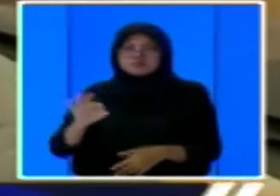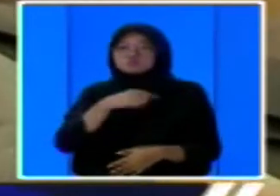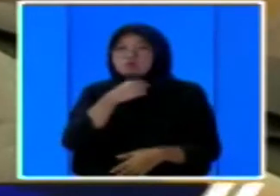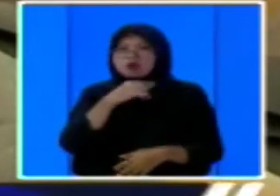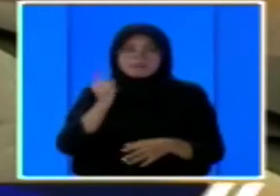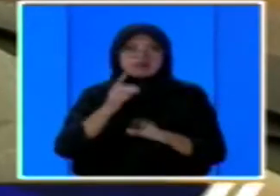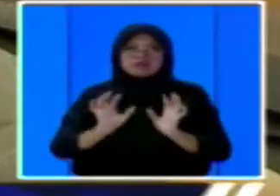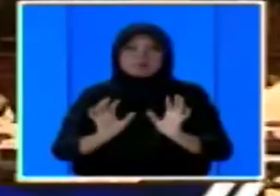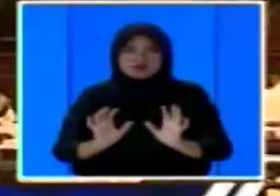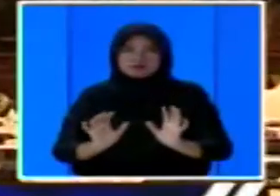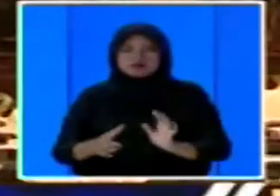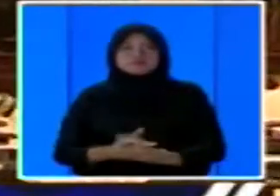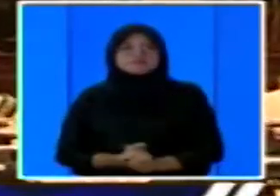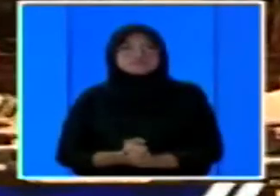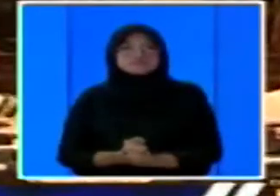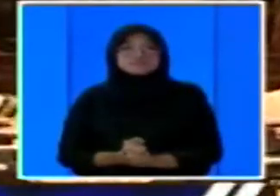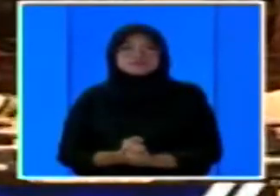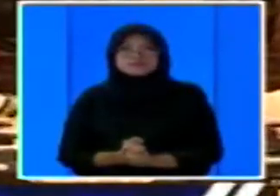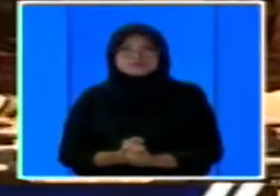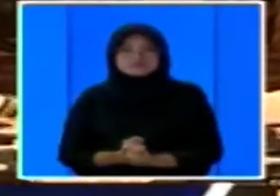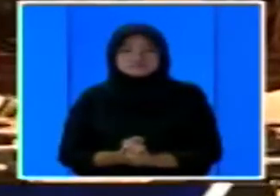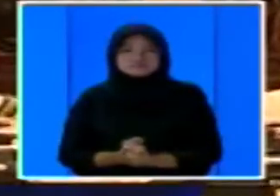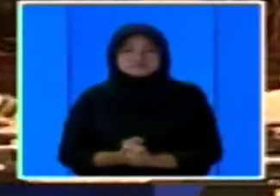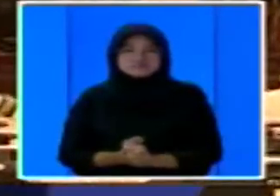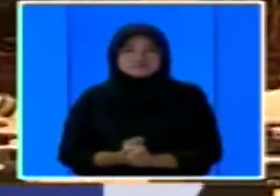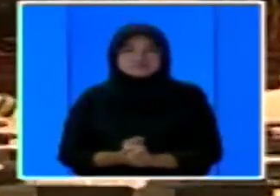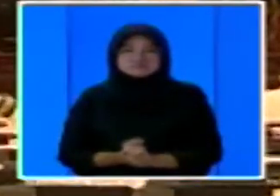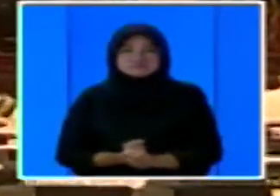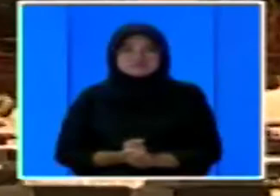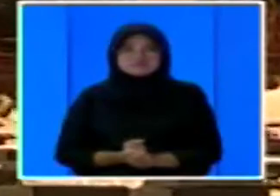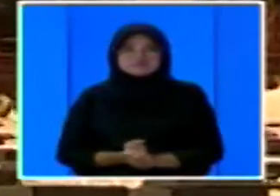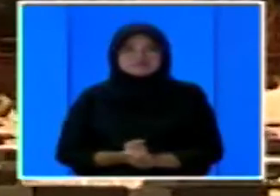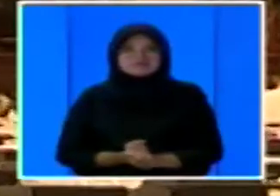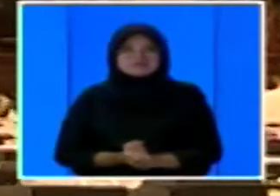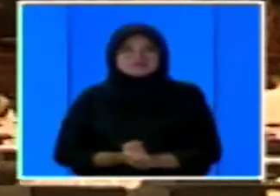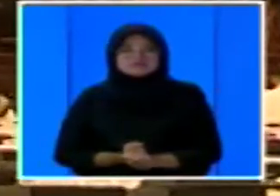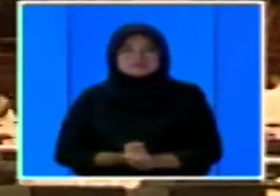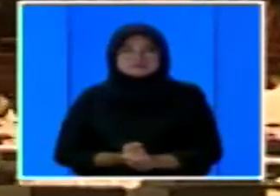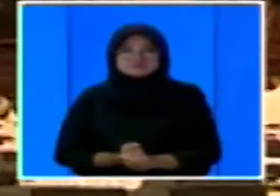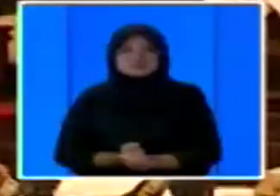35.000 suara. Dari Jakarta, Dewi Leba, Maria Oktober, Anews melaporkan.